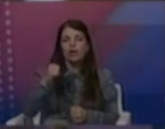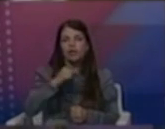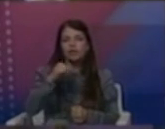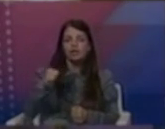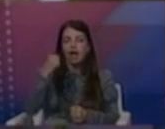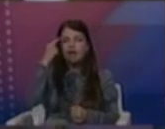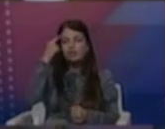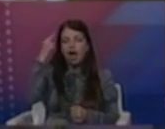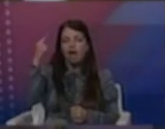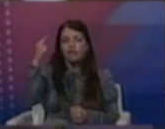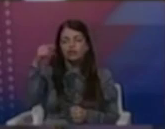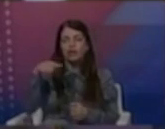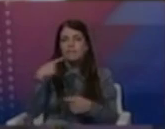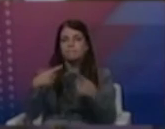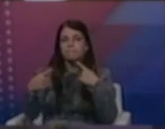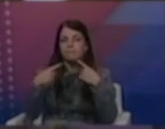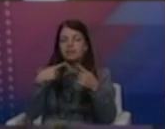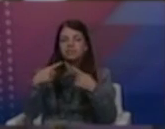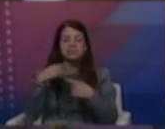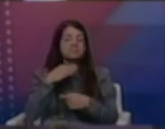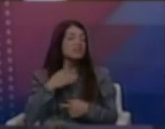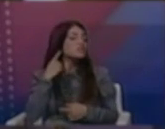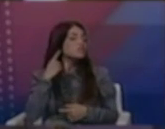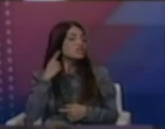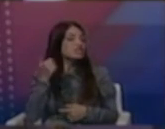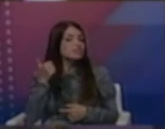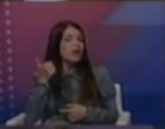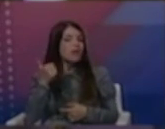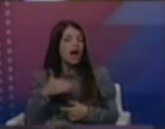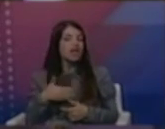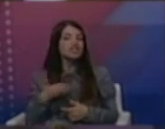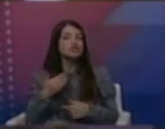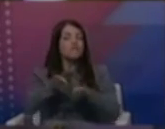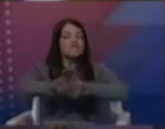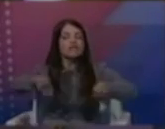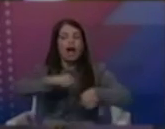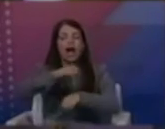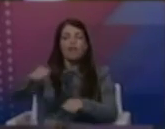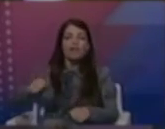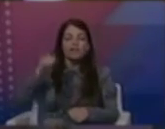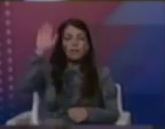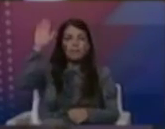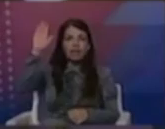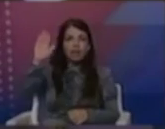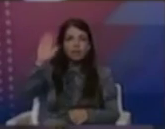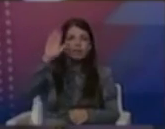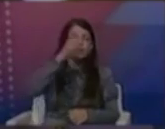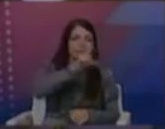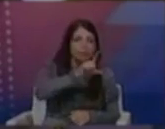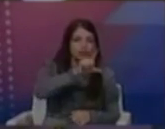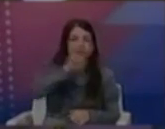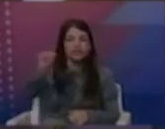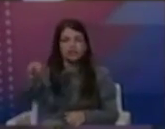li minnaħa l-oħra sfortunatament dan il-messaġġ ma jgħodx għal widnejhom għax iridu jiftiraw il-firda. Aħna nappellaw Laburisti u